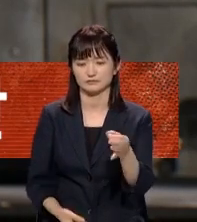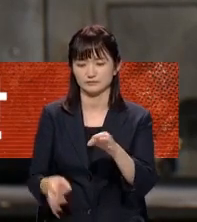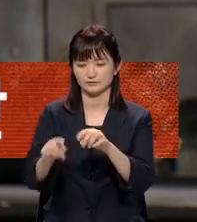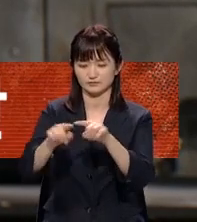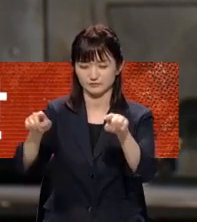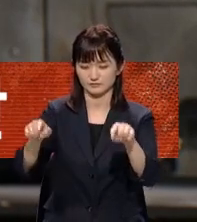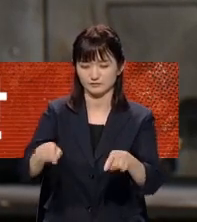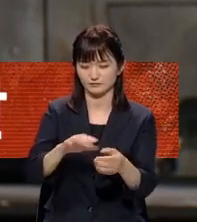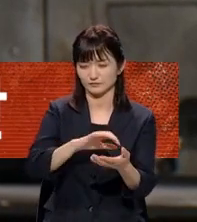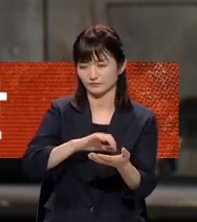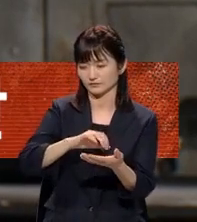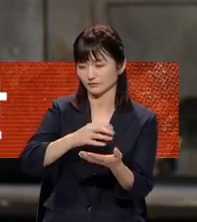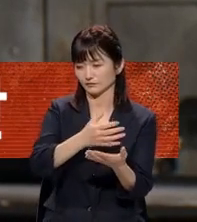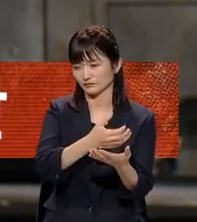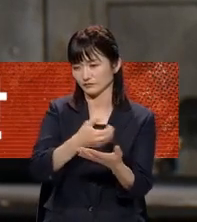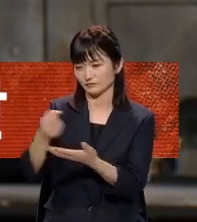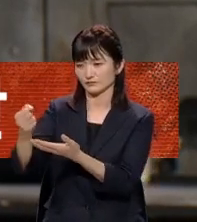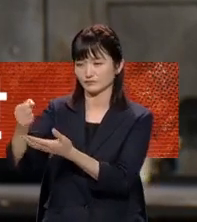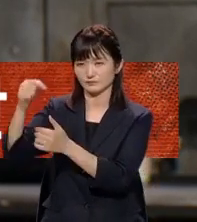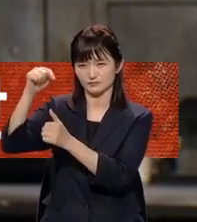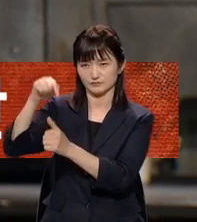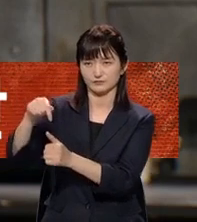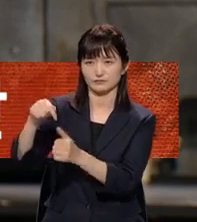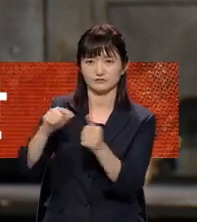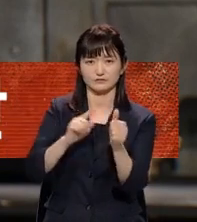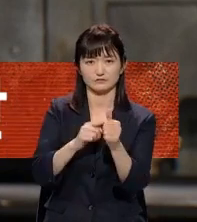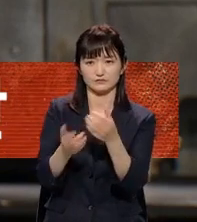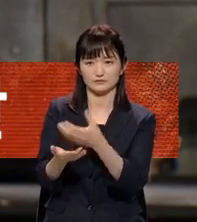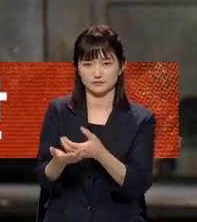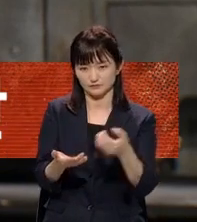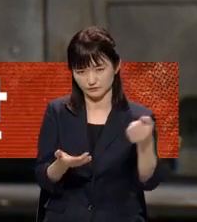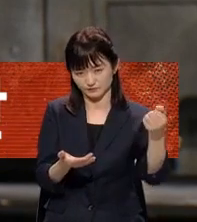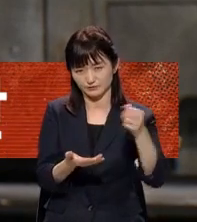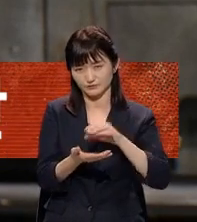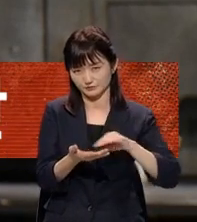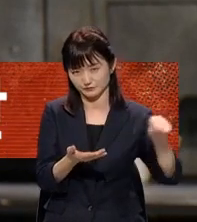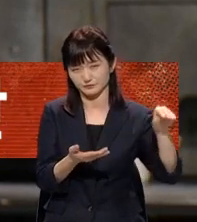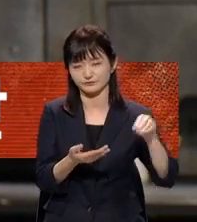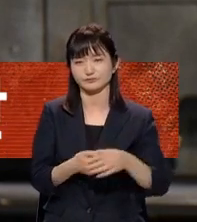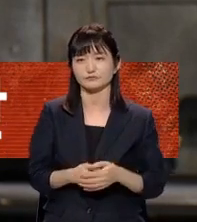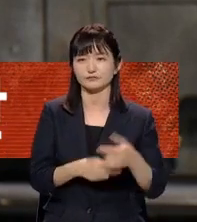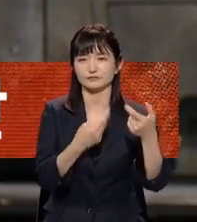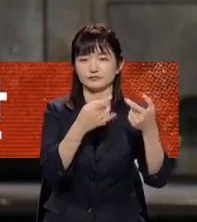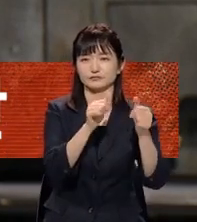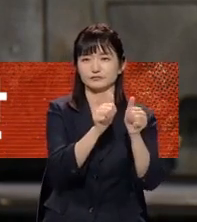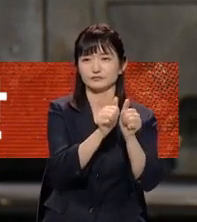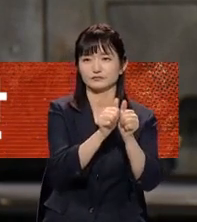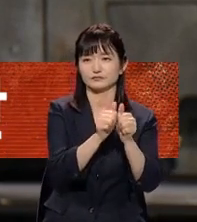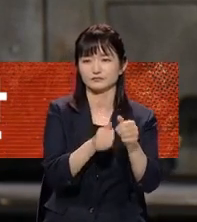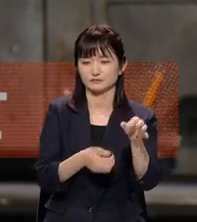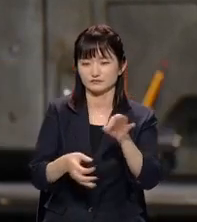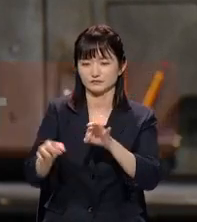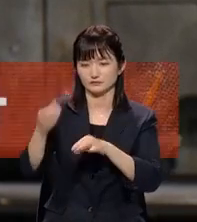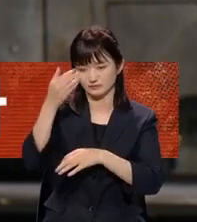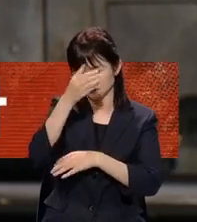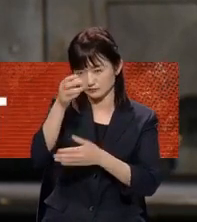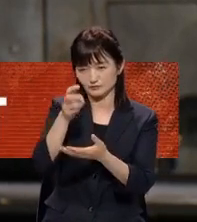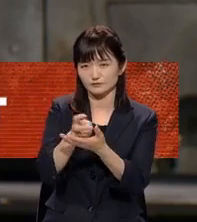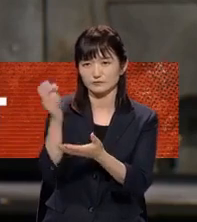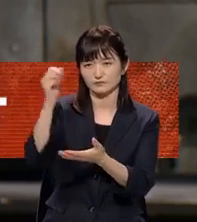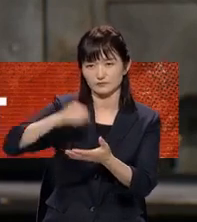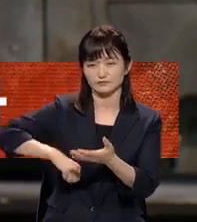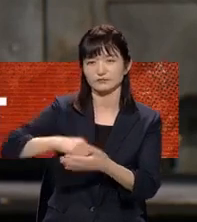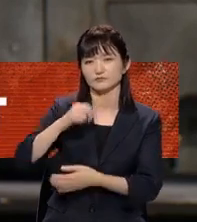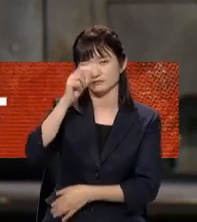그때서야 남성이 상자를 들고 잘 떴는데요 60대 남성이라고 합니다 그분은 기부금품 위반 혐의로 현재 경찰에서